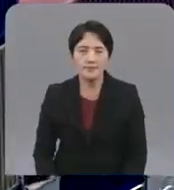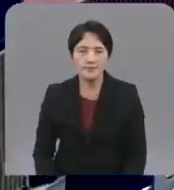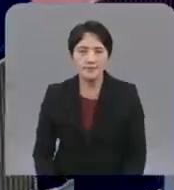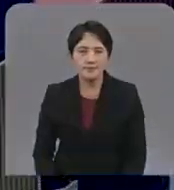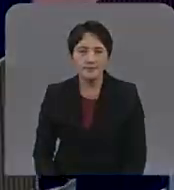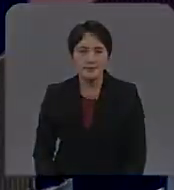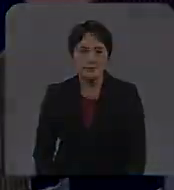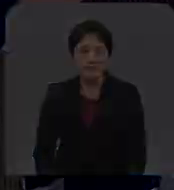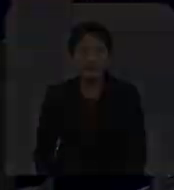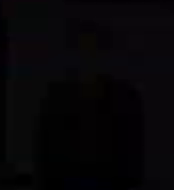долларов